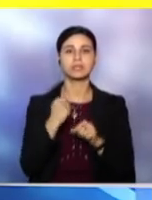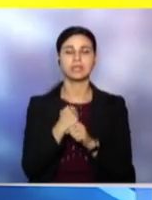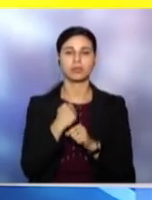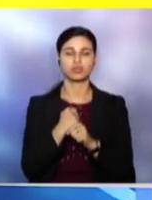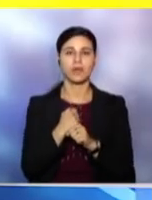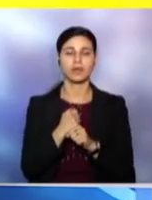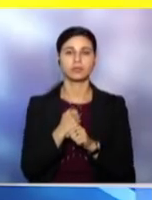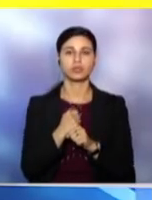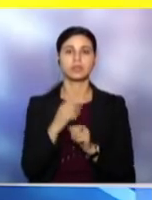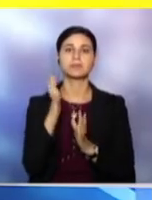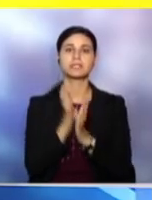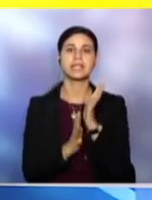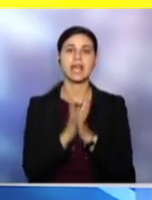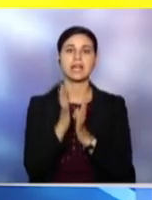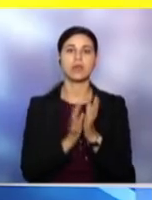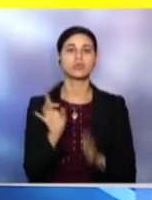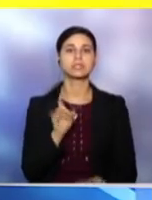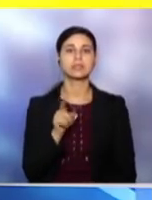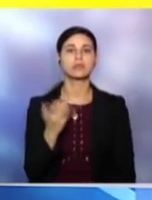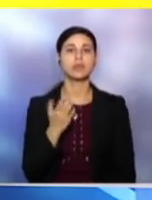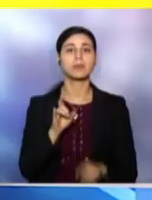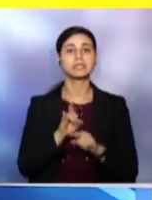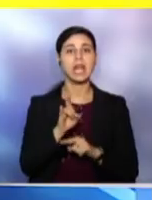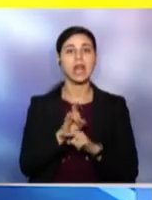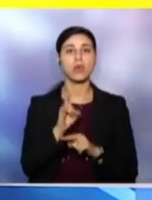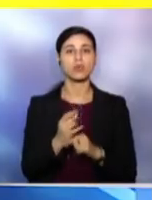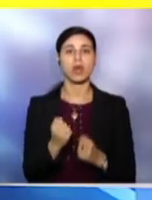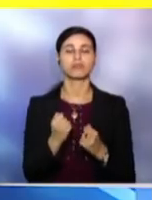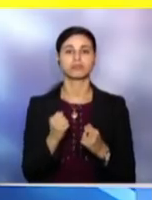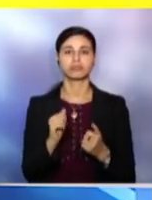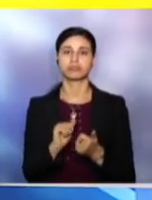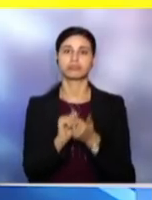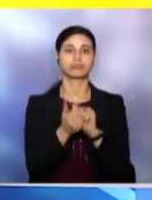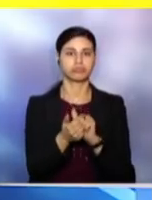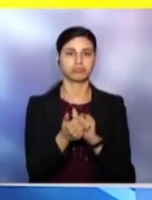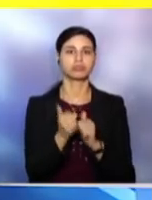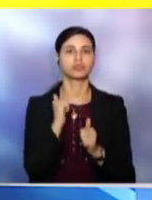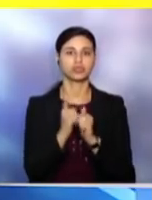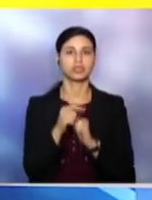დამუშავებული მცენარეული ცხიმი, რომელიც ხელოვნურად გაამყარეს და ამას მე ძალიან ხშირად